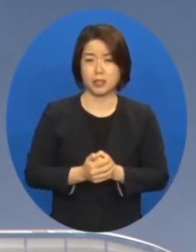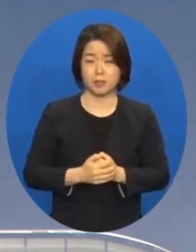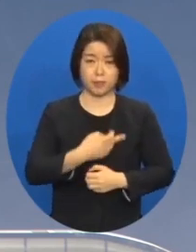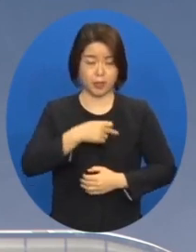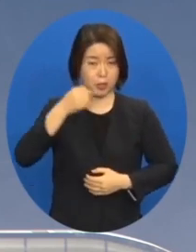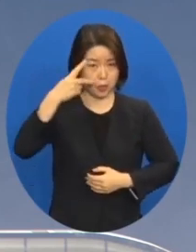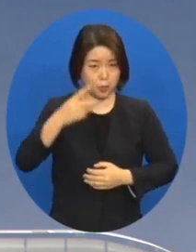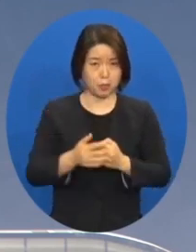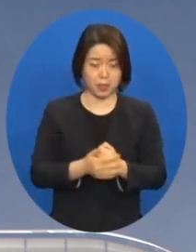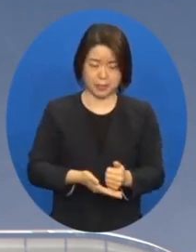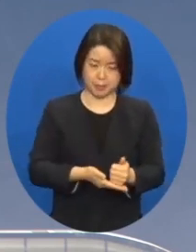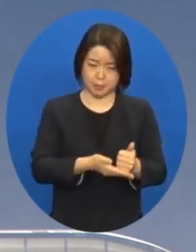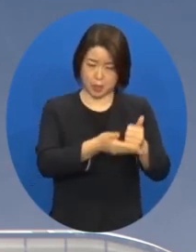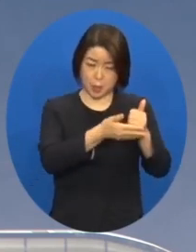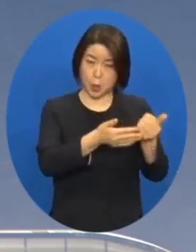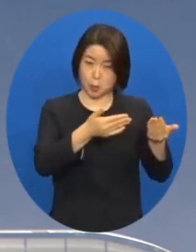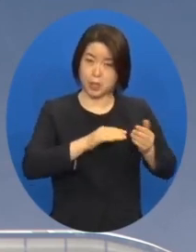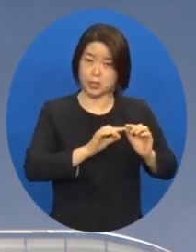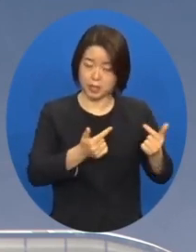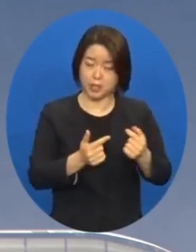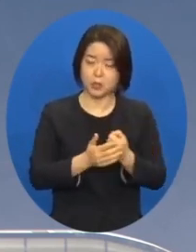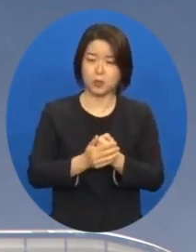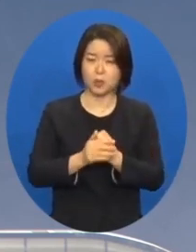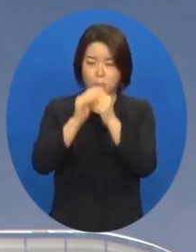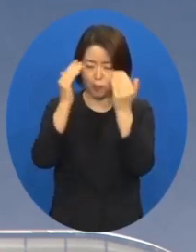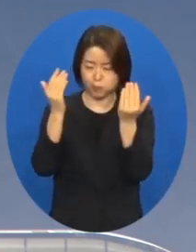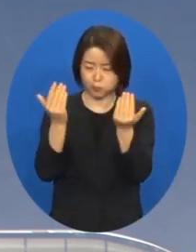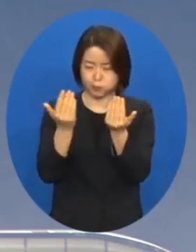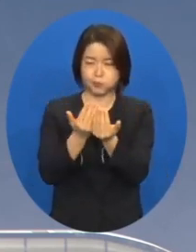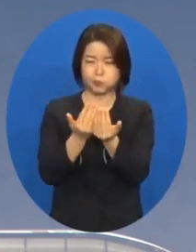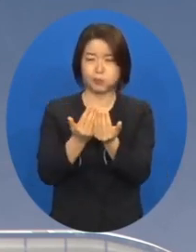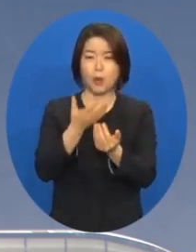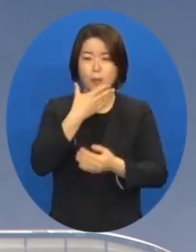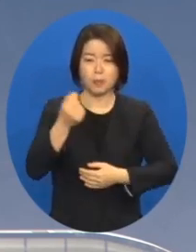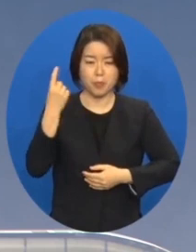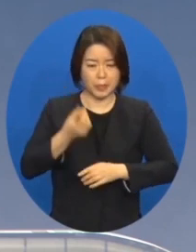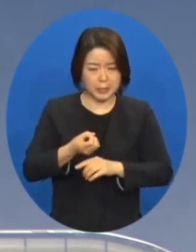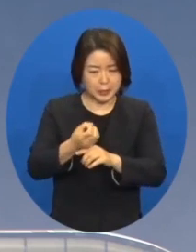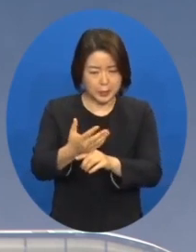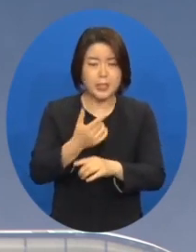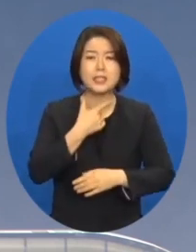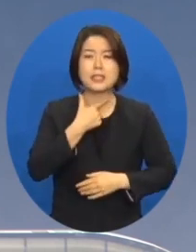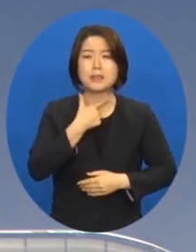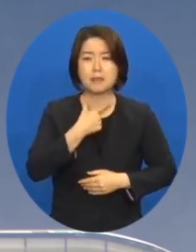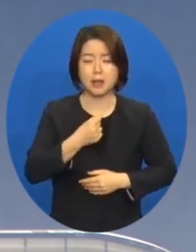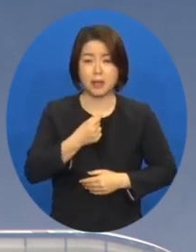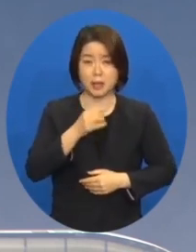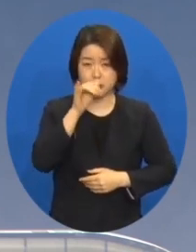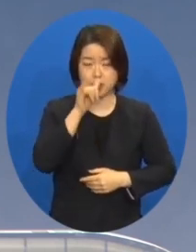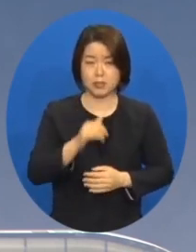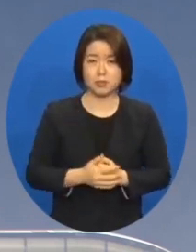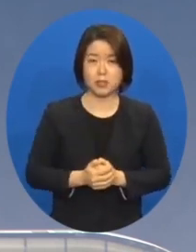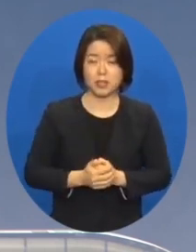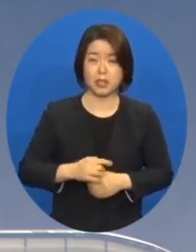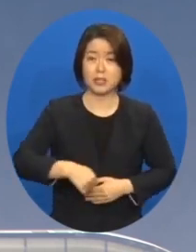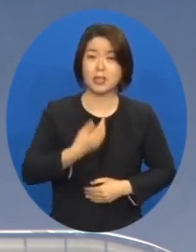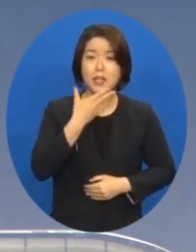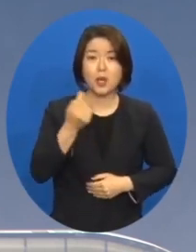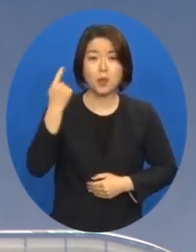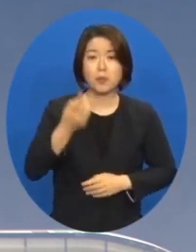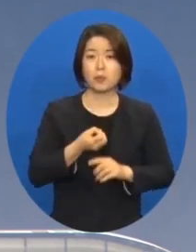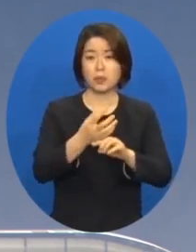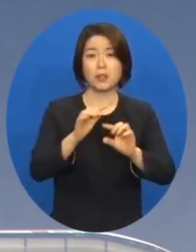아니고 전적으로 복음이 전해지기만을 갈망했던 겁니다. 사도 바울은 자기가 복음을 전하지